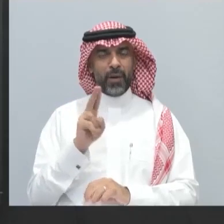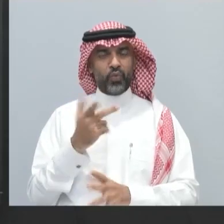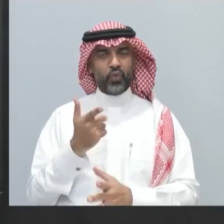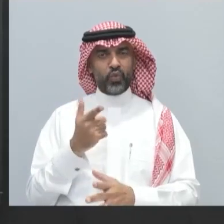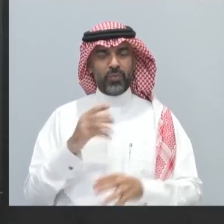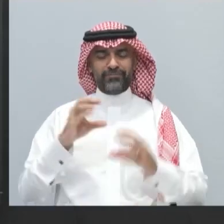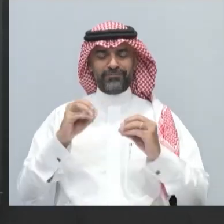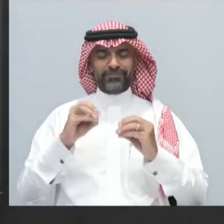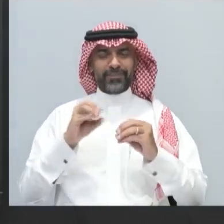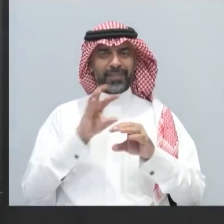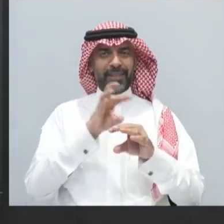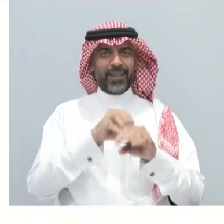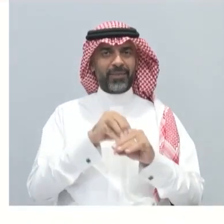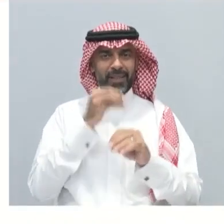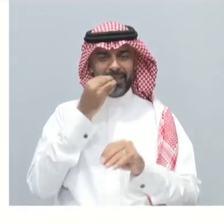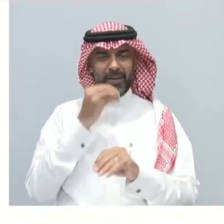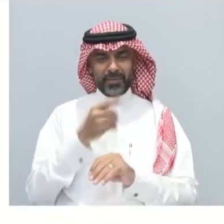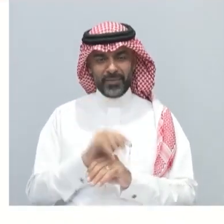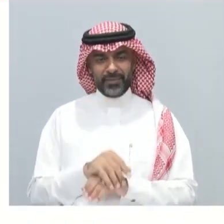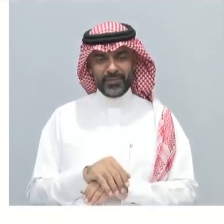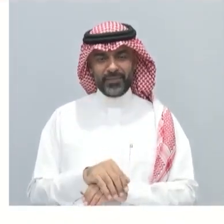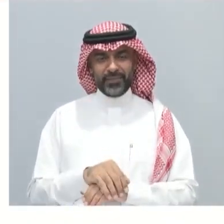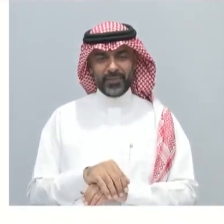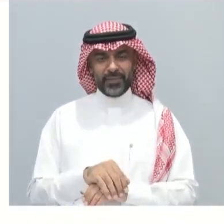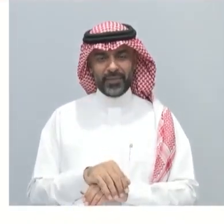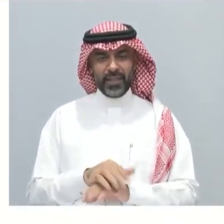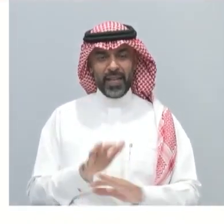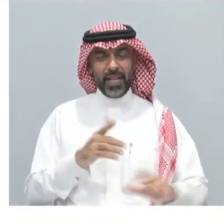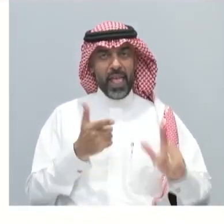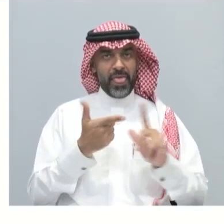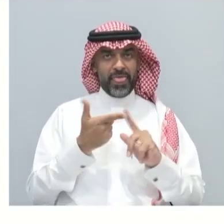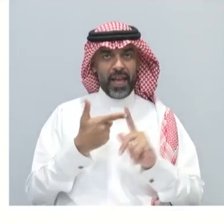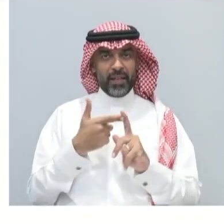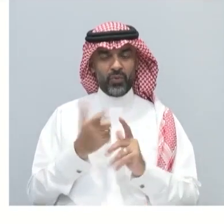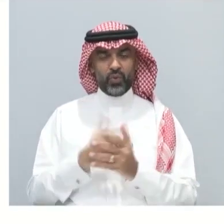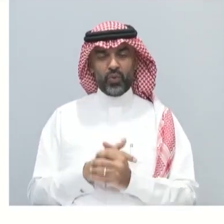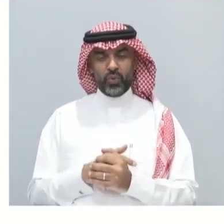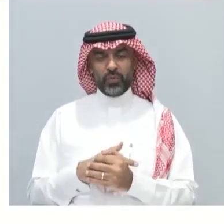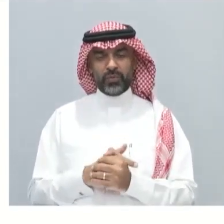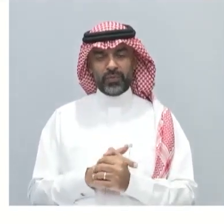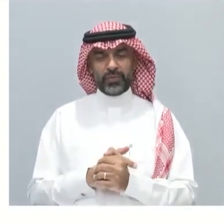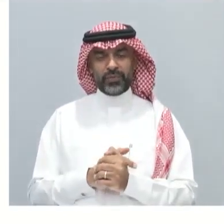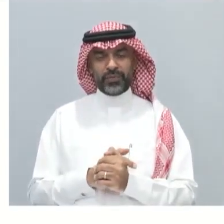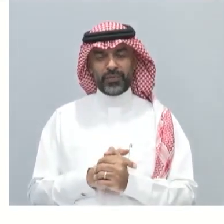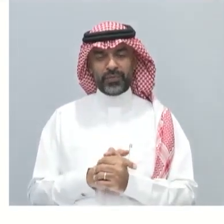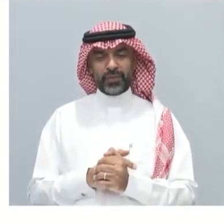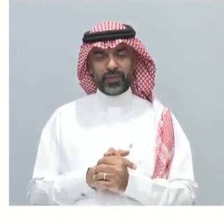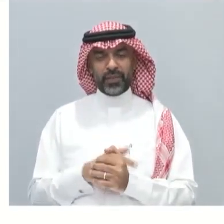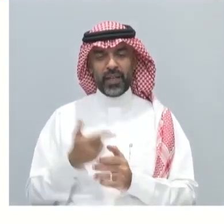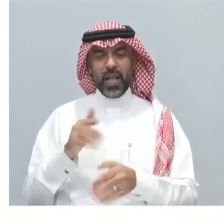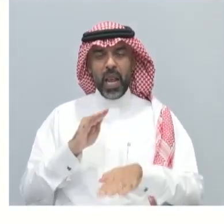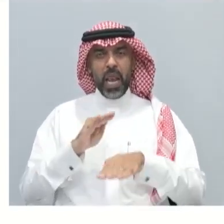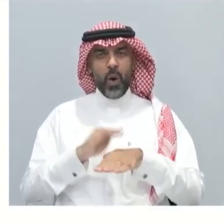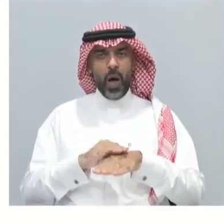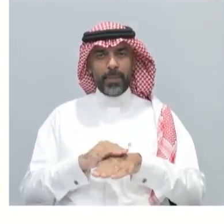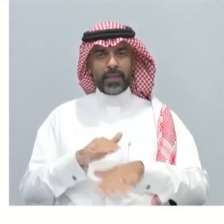وايضا تحطيمه هنا ايضا الزوج الثاني لاحظ في هذه الصوره اللوامس